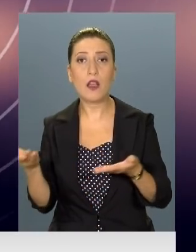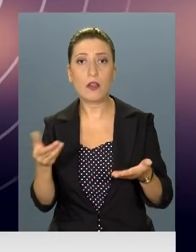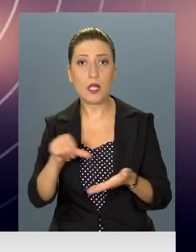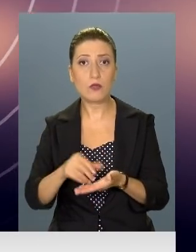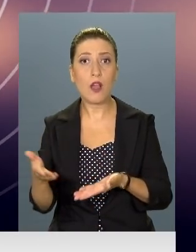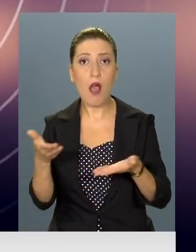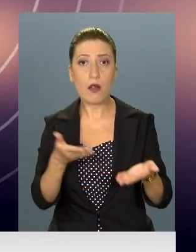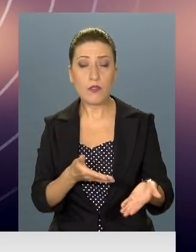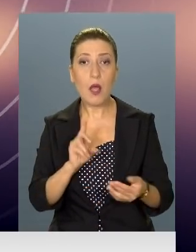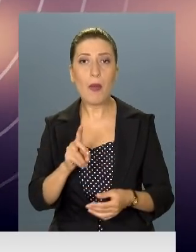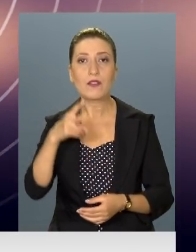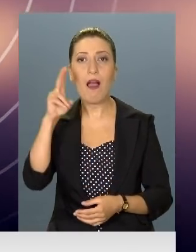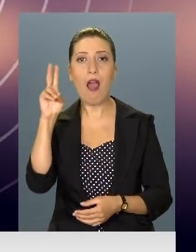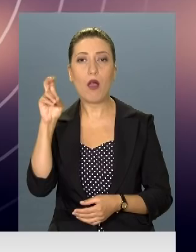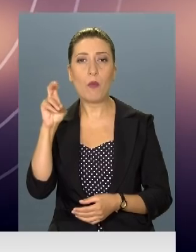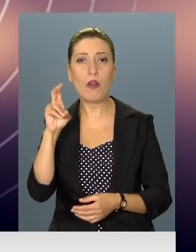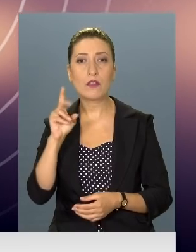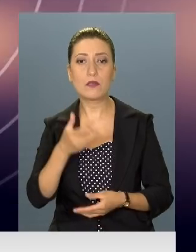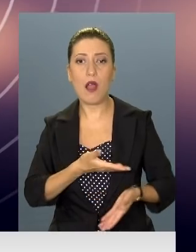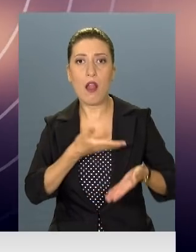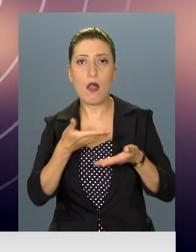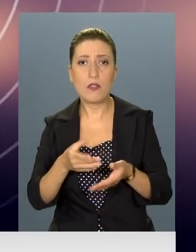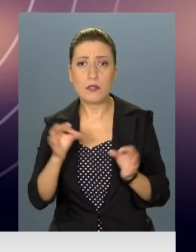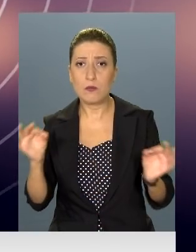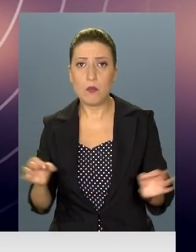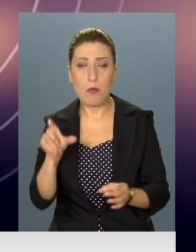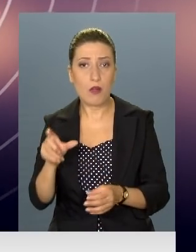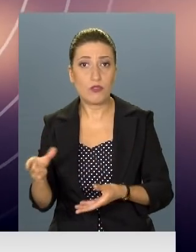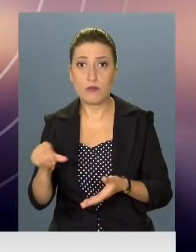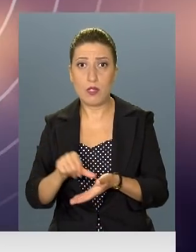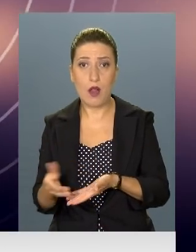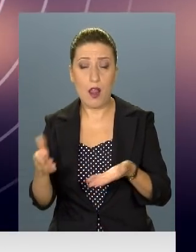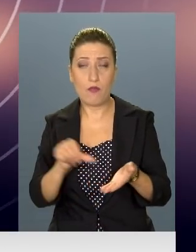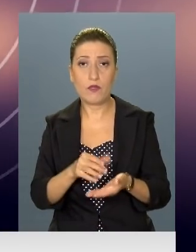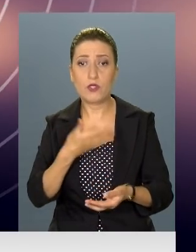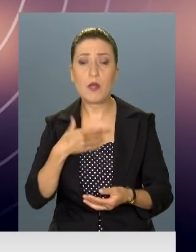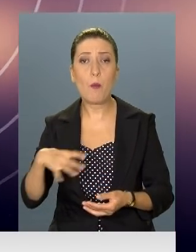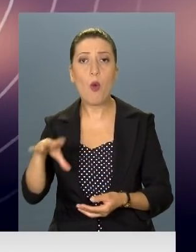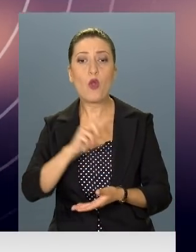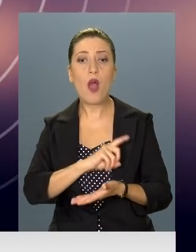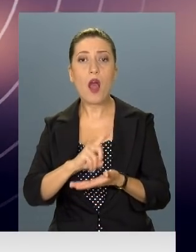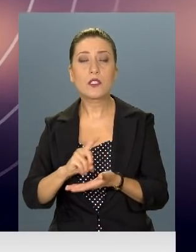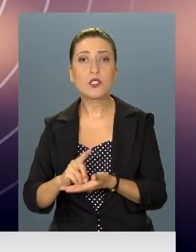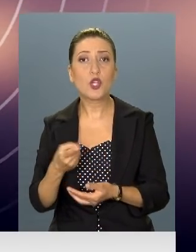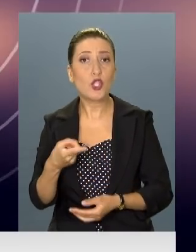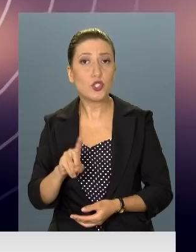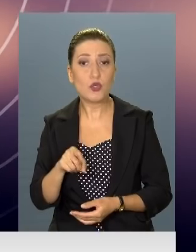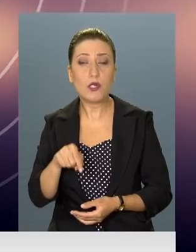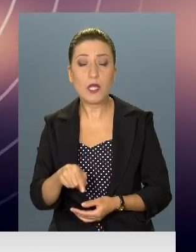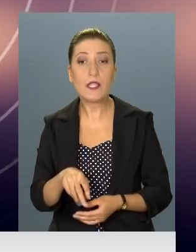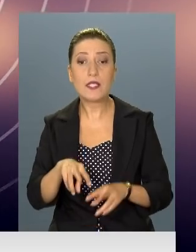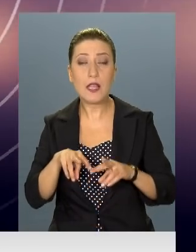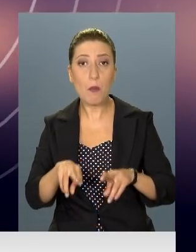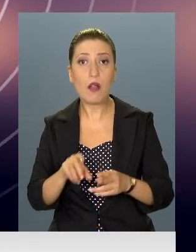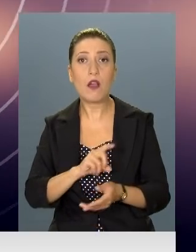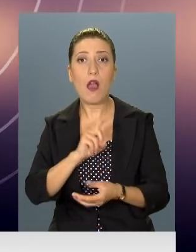իսկ Արցախից որևէ մեկը հրավիրված չի եղել։ Իմ բոլոր հարցերին, ինչու այստեղ, եթե քննարկվում է նման հարց,